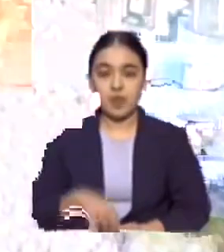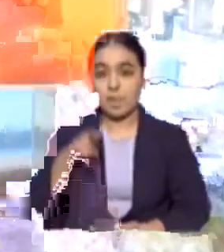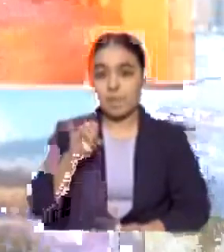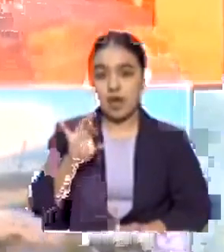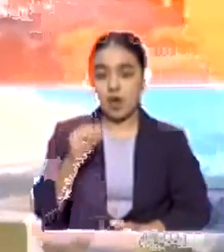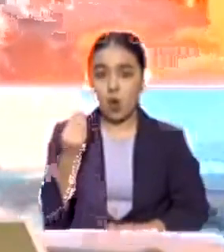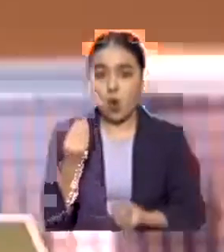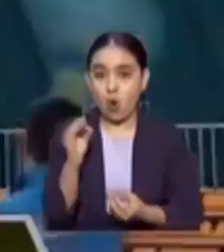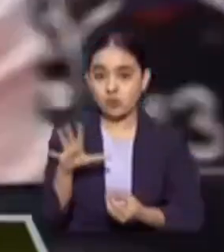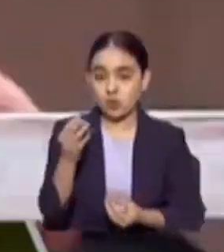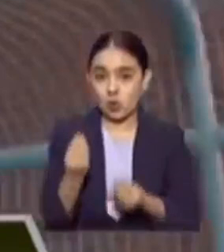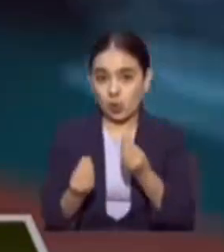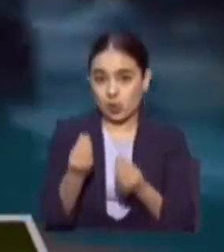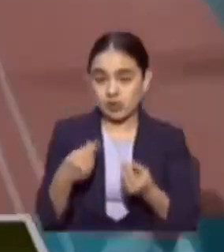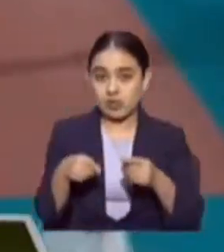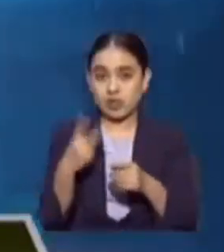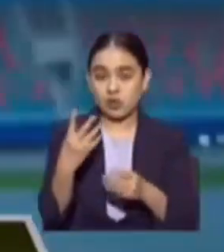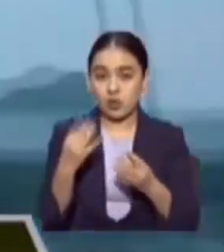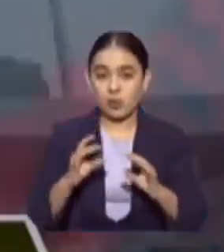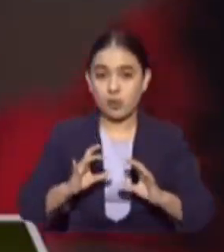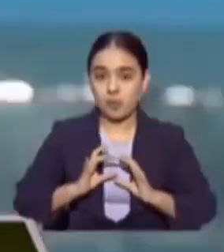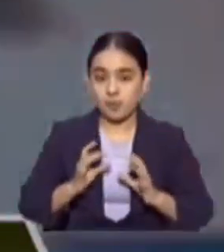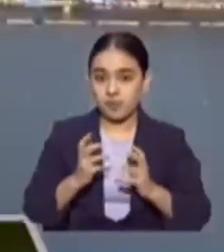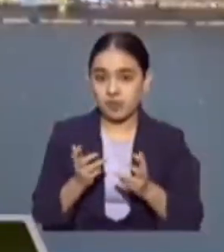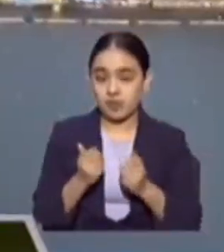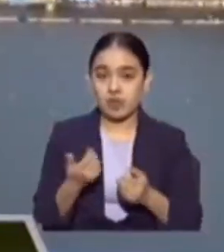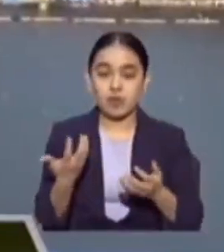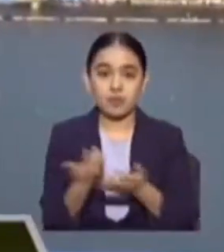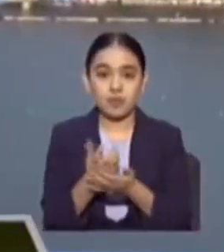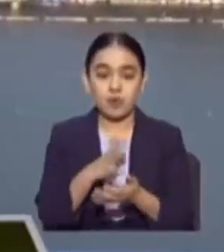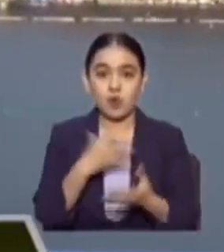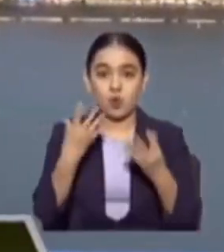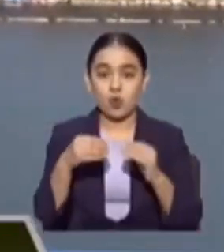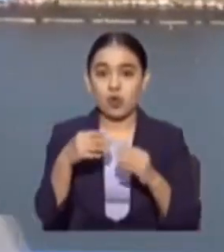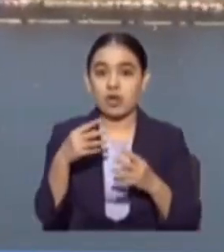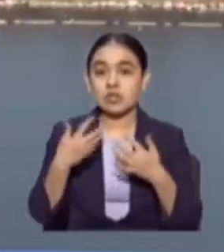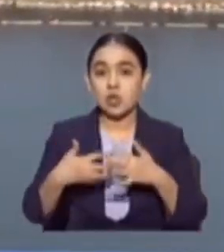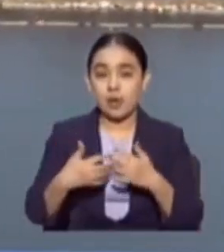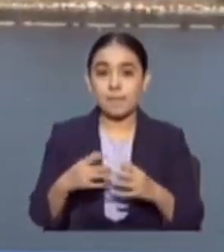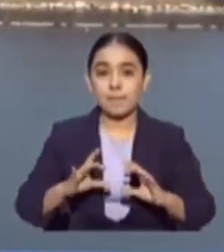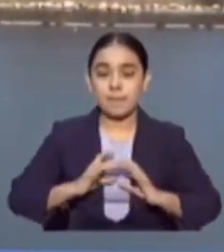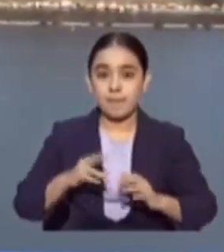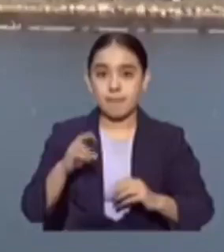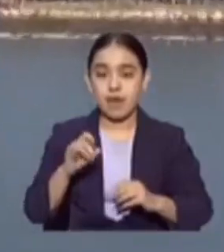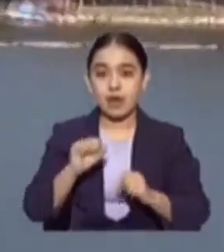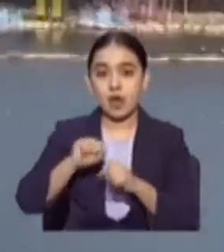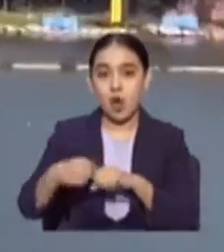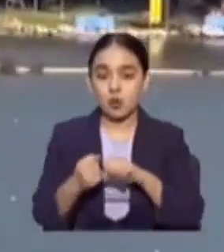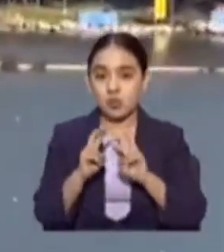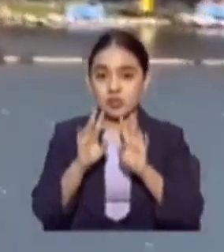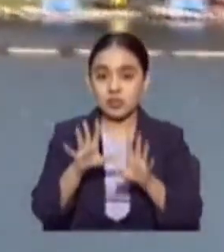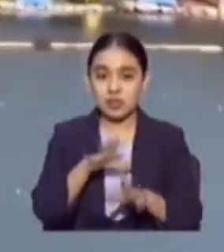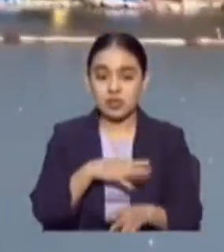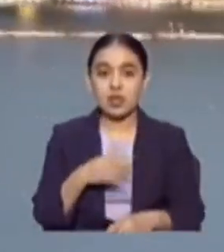Paraosiyo o'yinlarining ikkinchi kuni ham medallar jamg'arish bo'yicha ancha sermahsul bo'ldi. Kun hisobidan dastlabki medallarni parakanoichilar taqdim